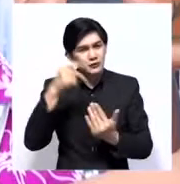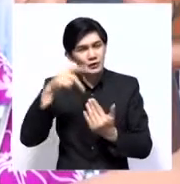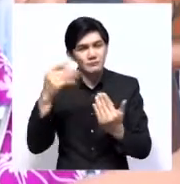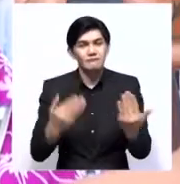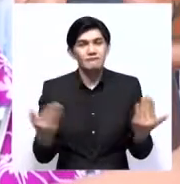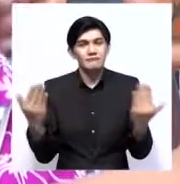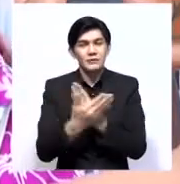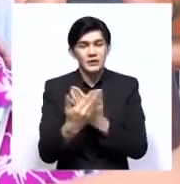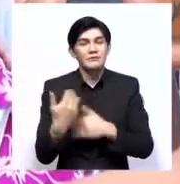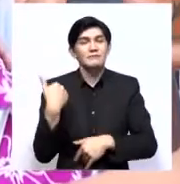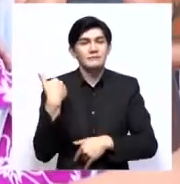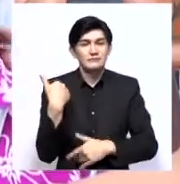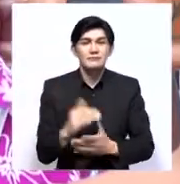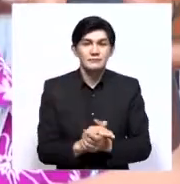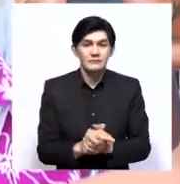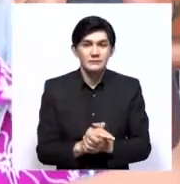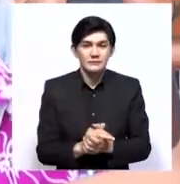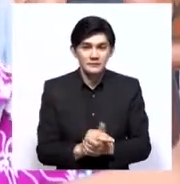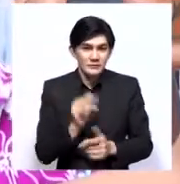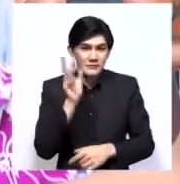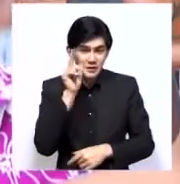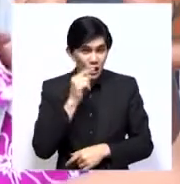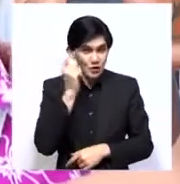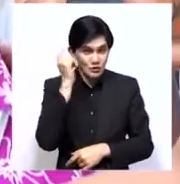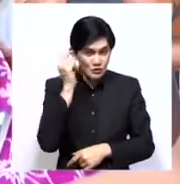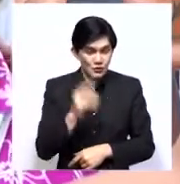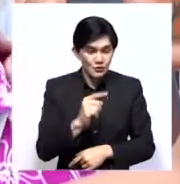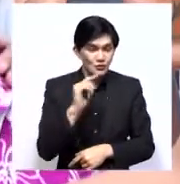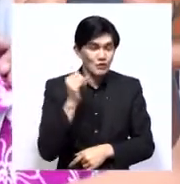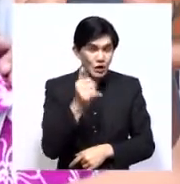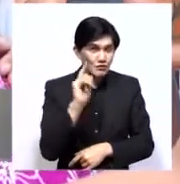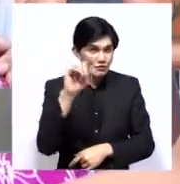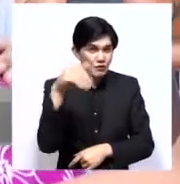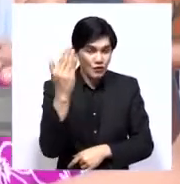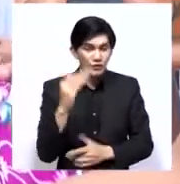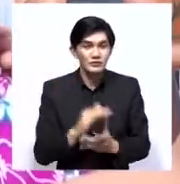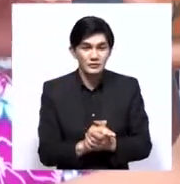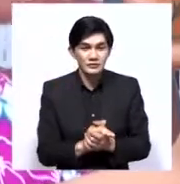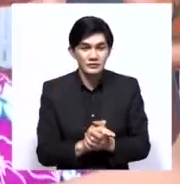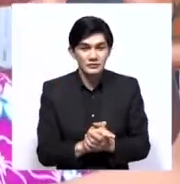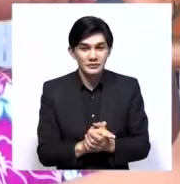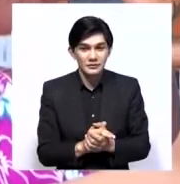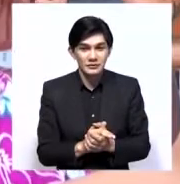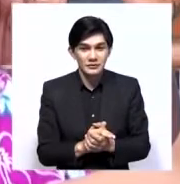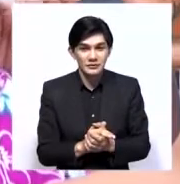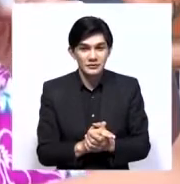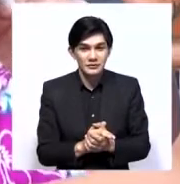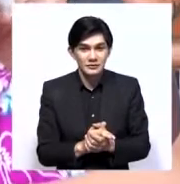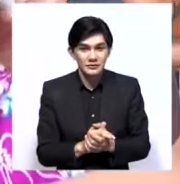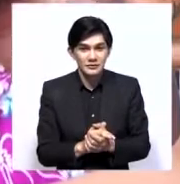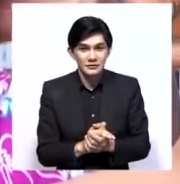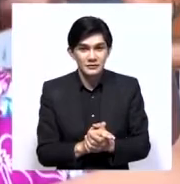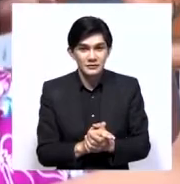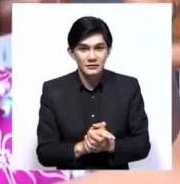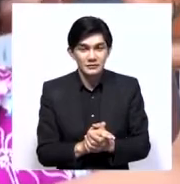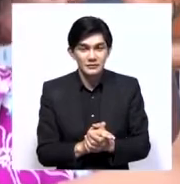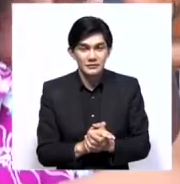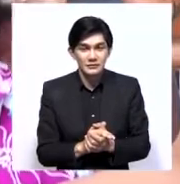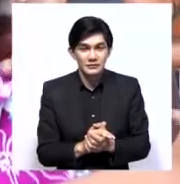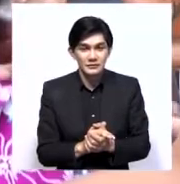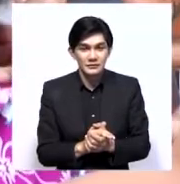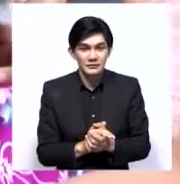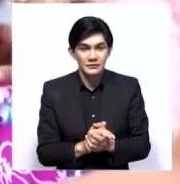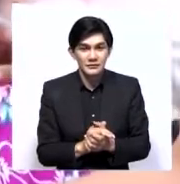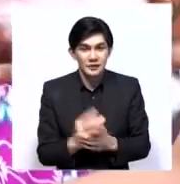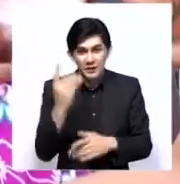ยขยับทราบข่าวอย่างไรก็เลยมาตรงนี้ก่อนดีกว่าแต่พอดีว่าเห็นลักษณะ เห็นพี่โป๊